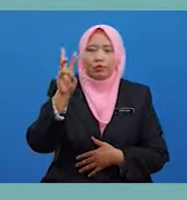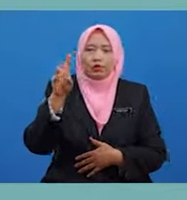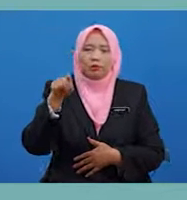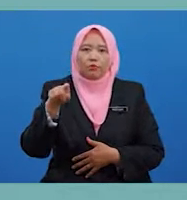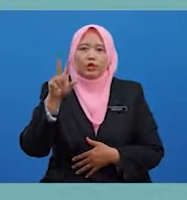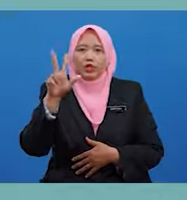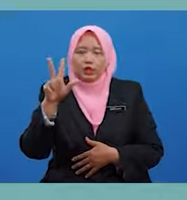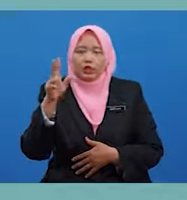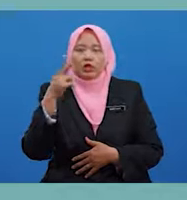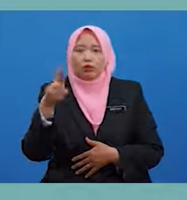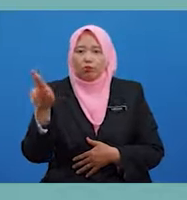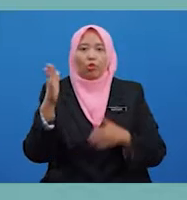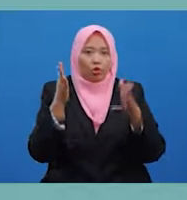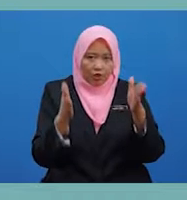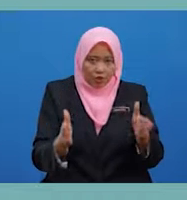356,300 orang.